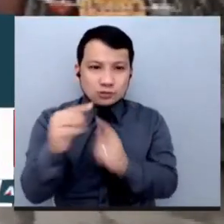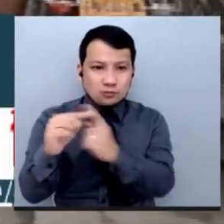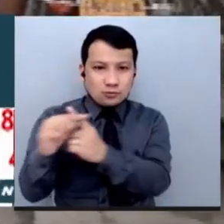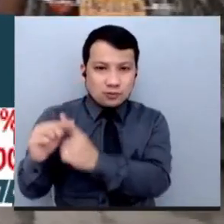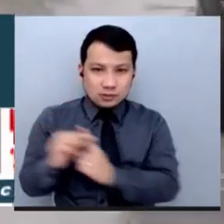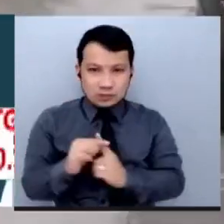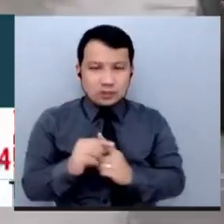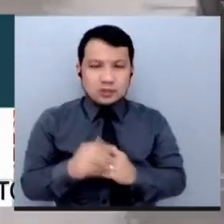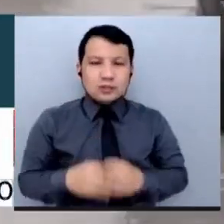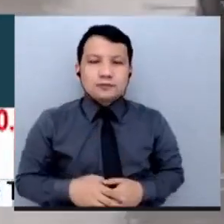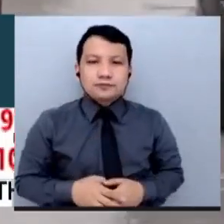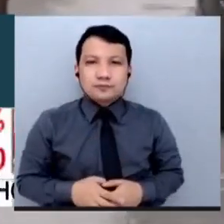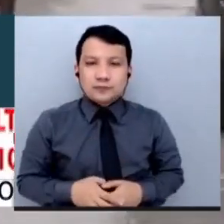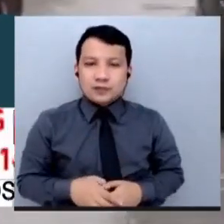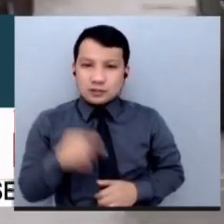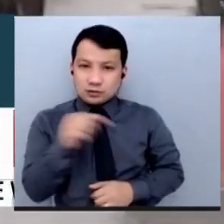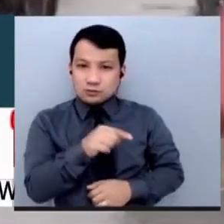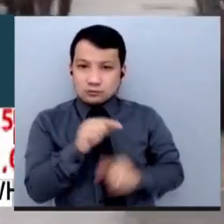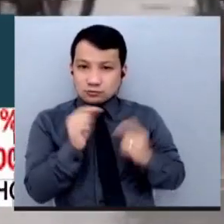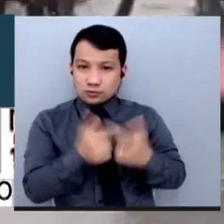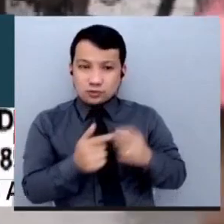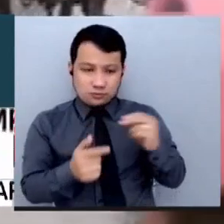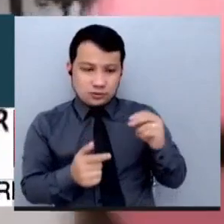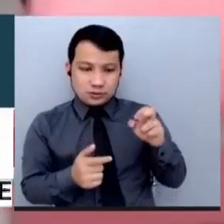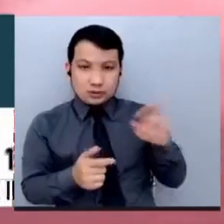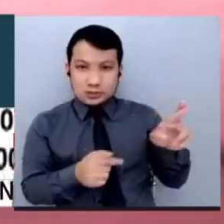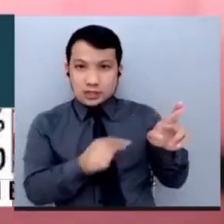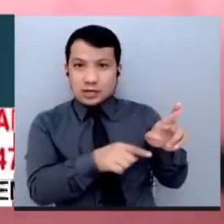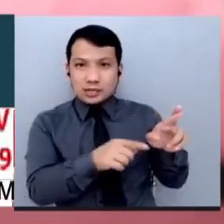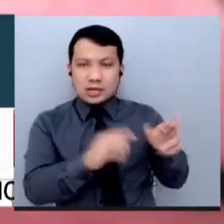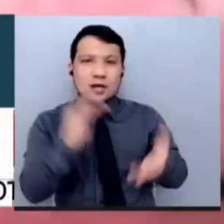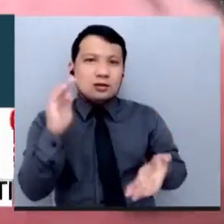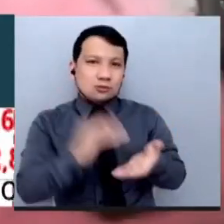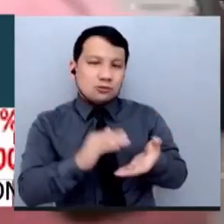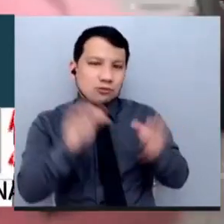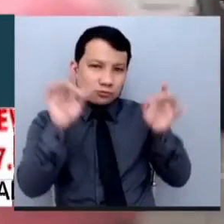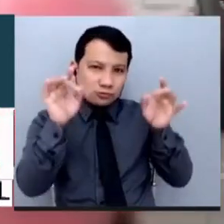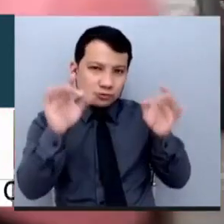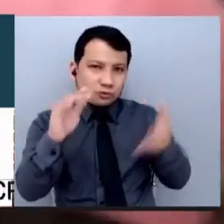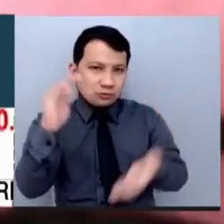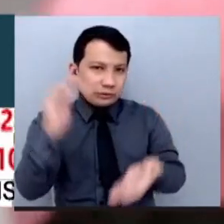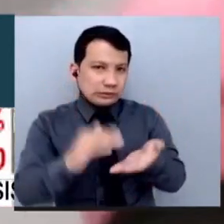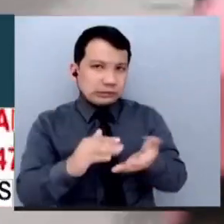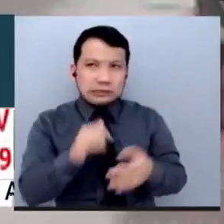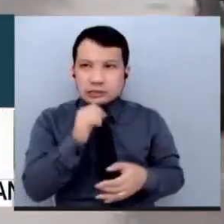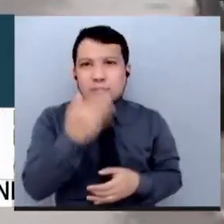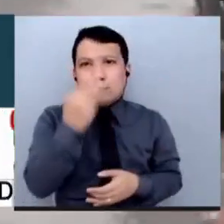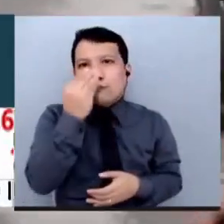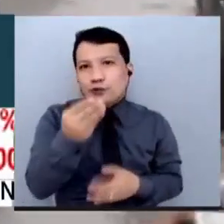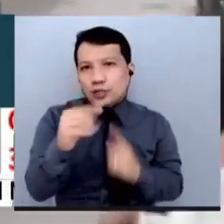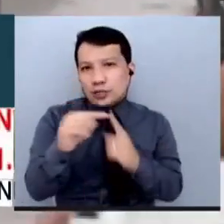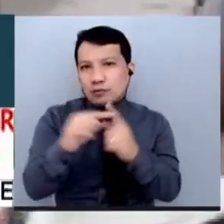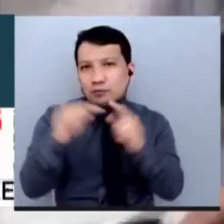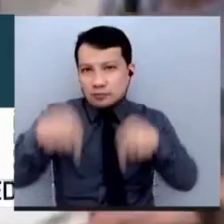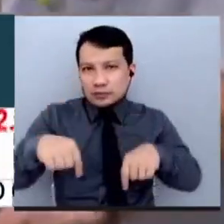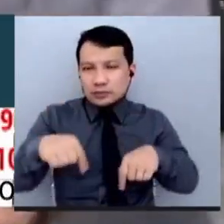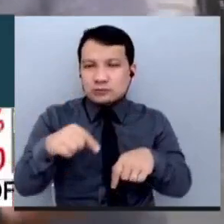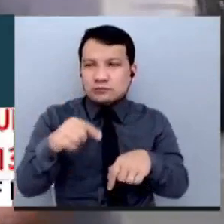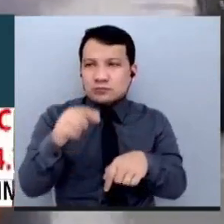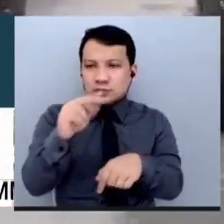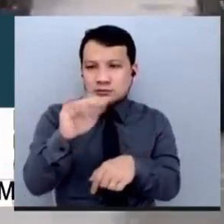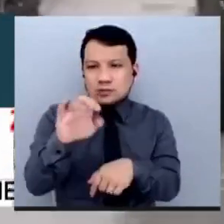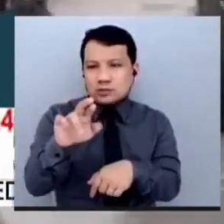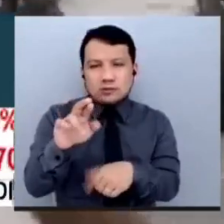OCTA has classified Metro Manila as low risk na. No? Kasi karamihan na talaga bumababa yung cases. Yeah,